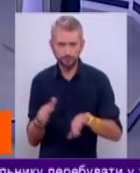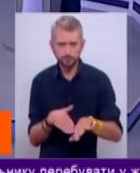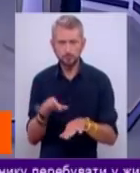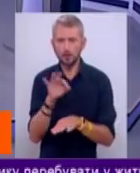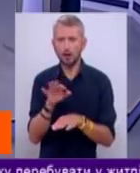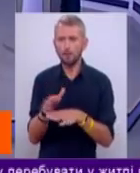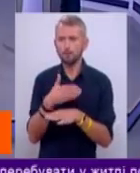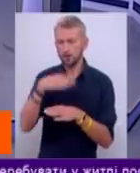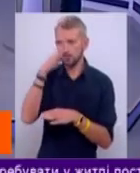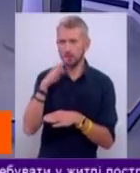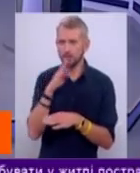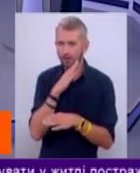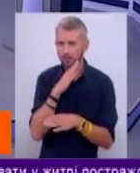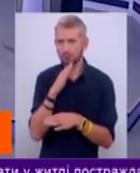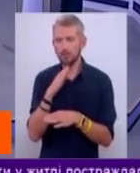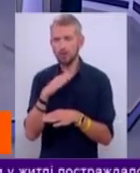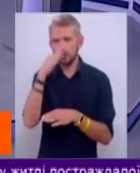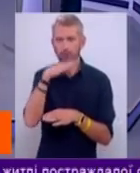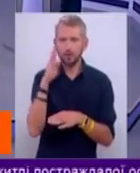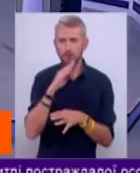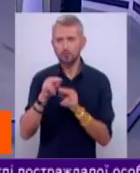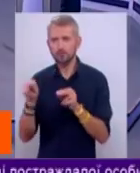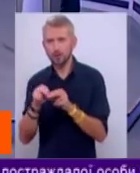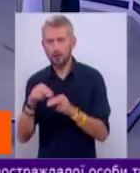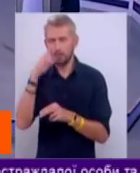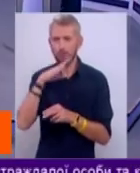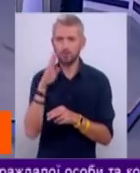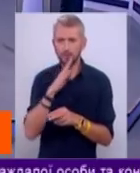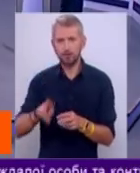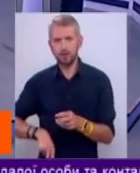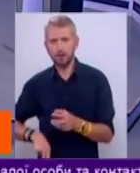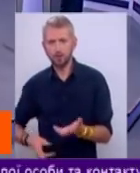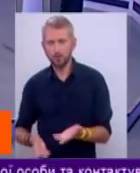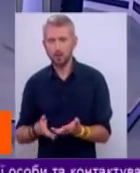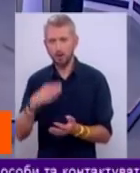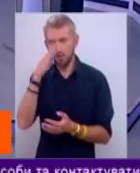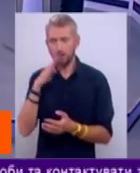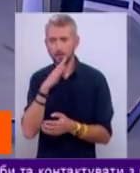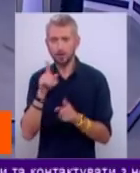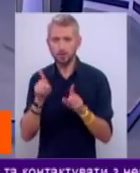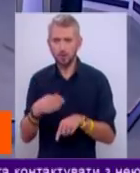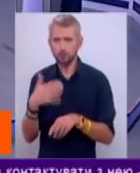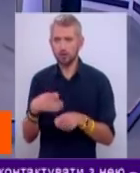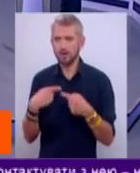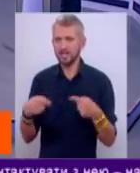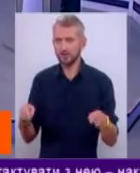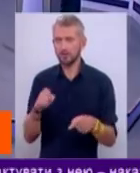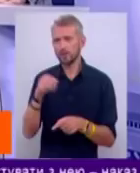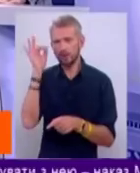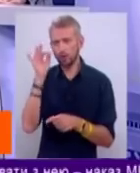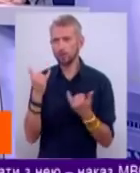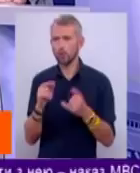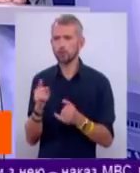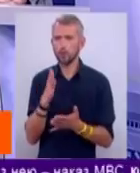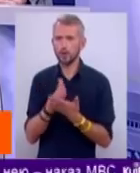між батьками і вчителями, або батьками і директором. Батьки вже теж різні, ви згадували сьогодні, що